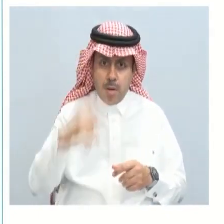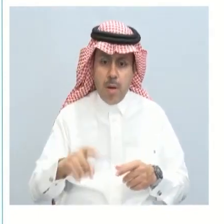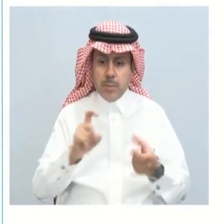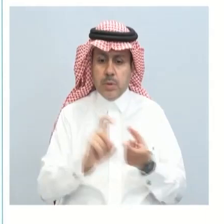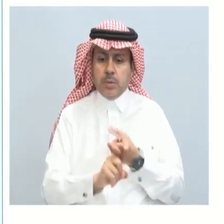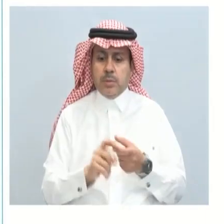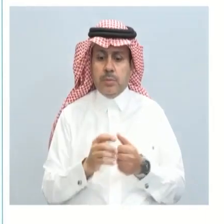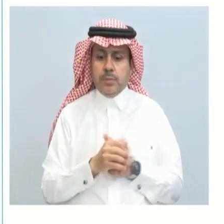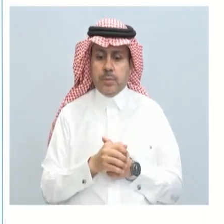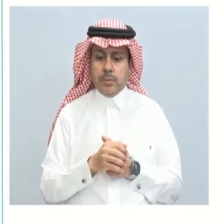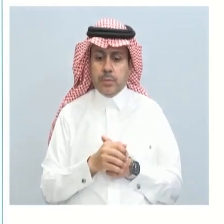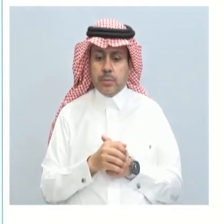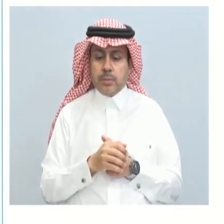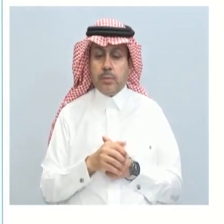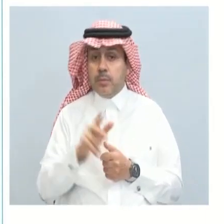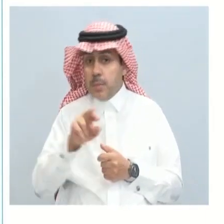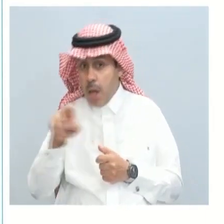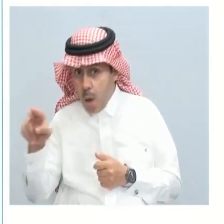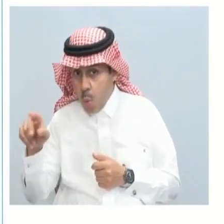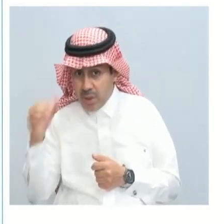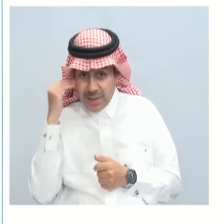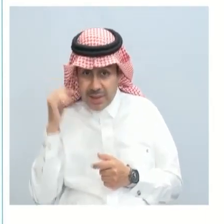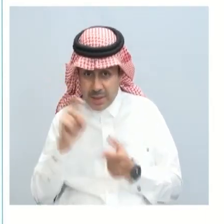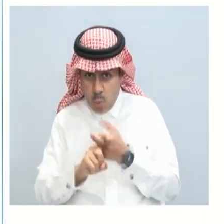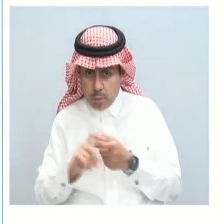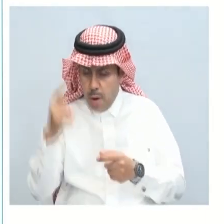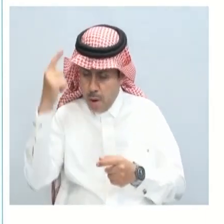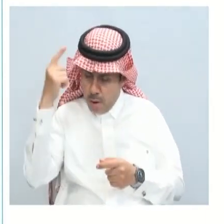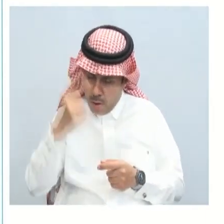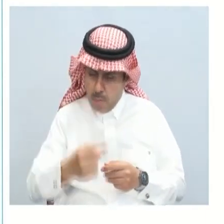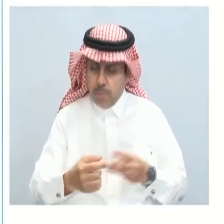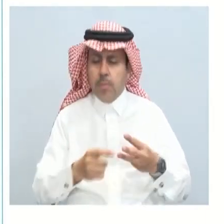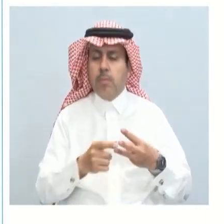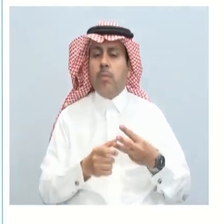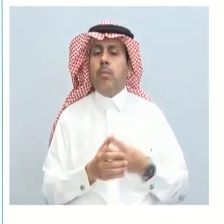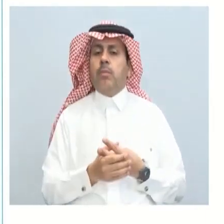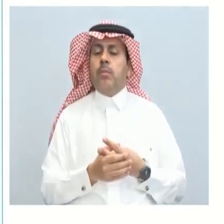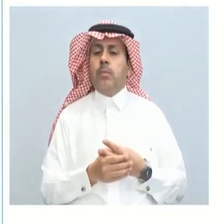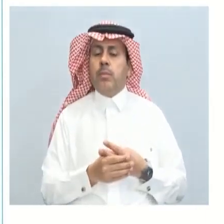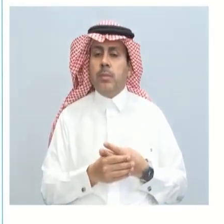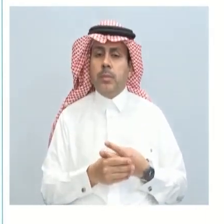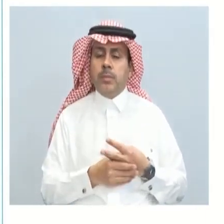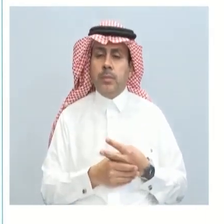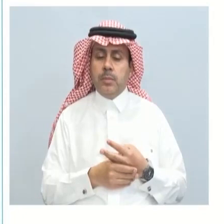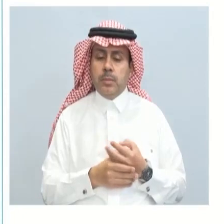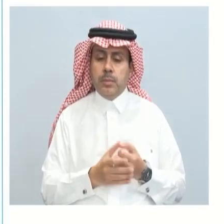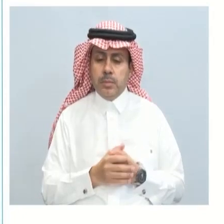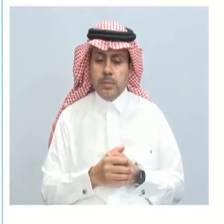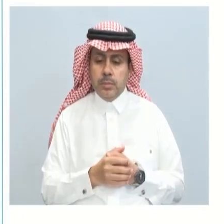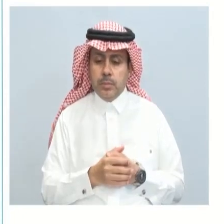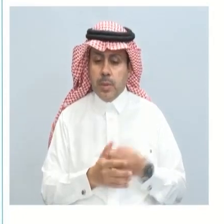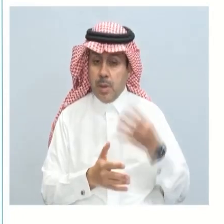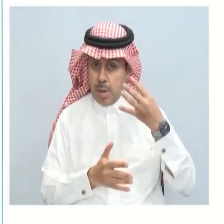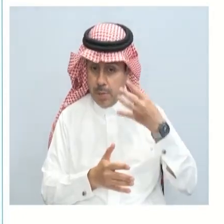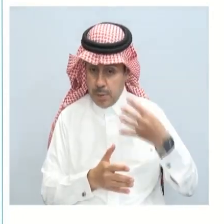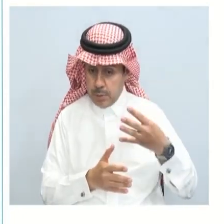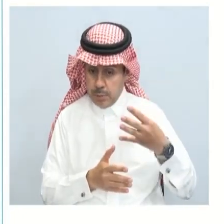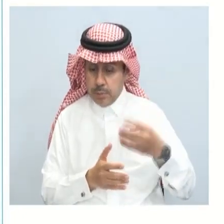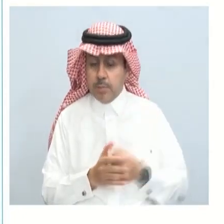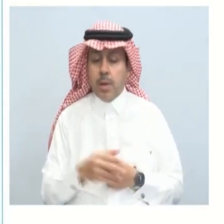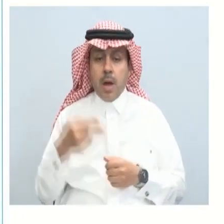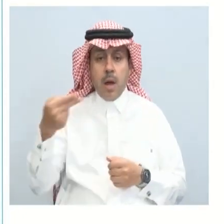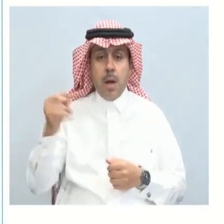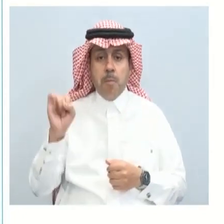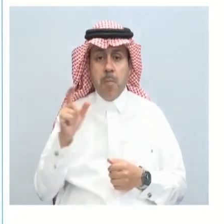ايضا من المحرمات في هذا الاخوات فال الاخوات كذلك يحرمن على الرجل وكذلك